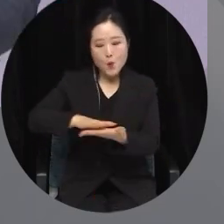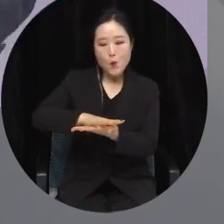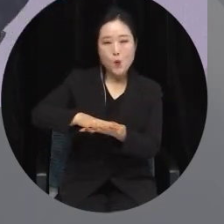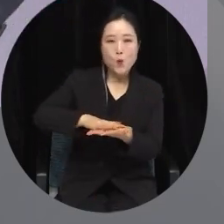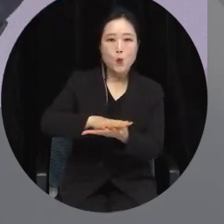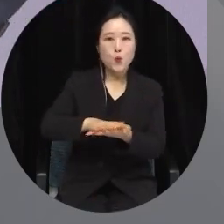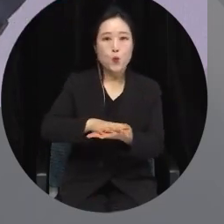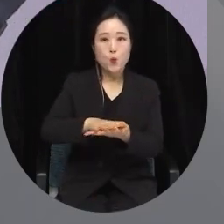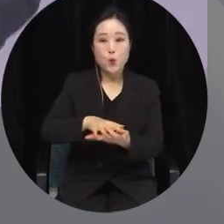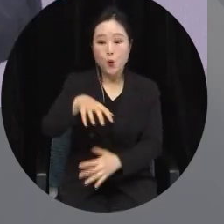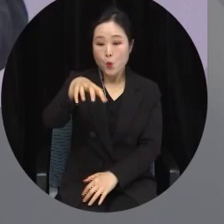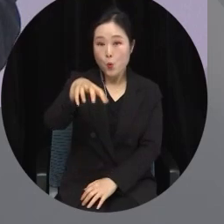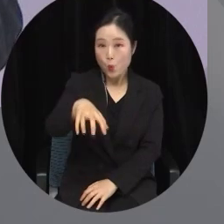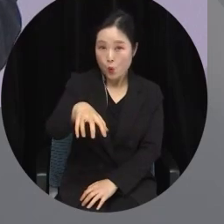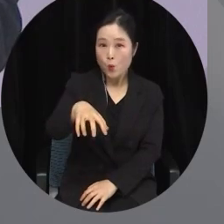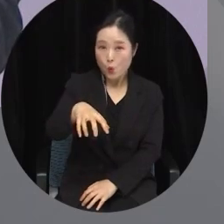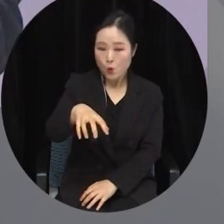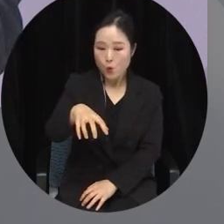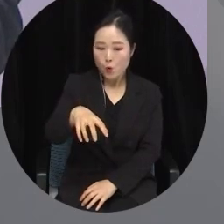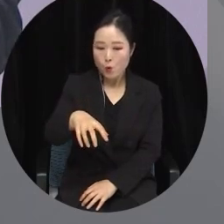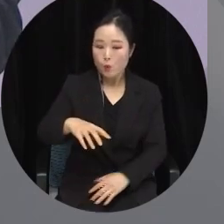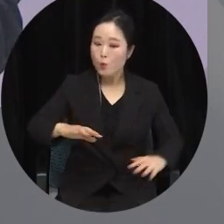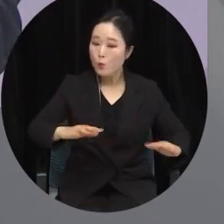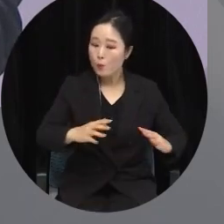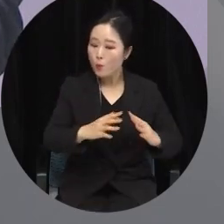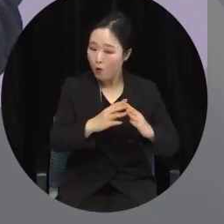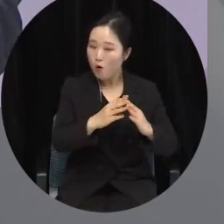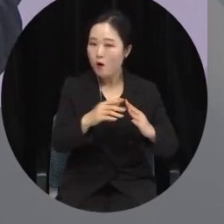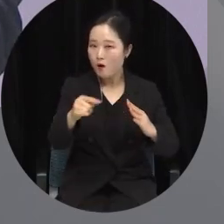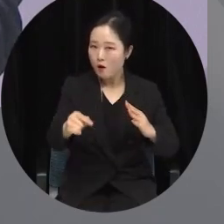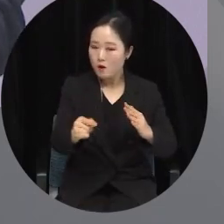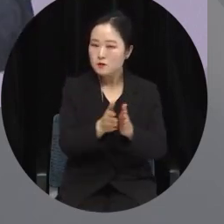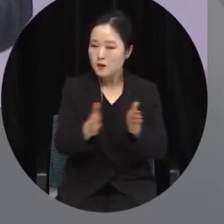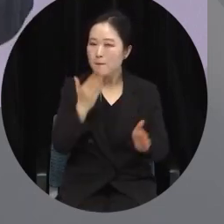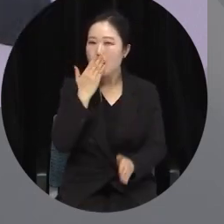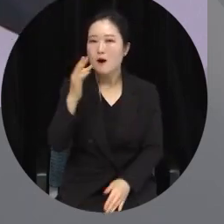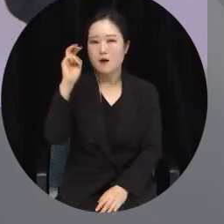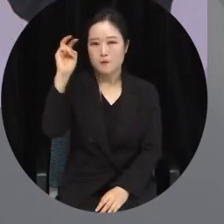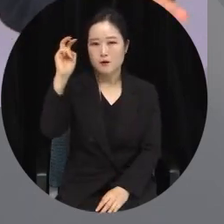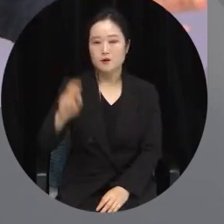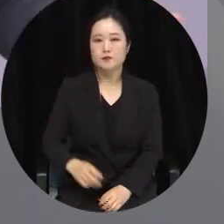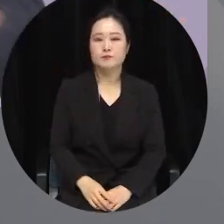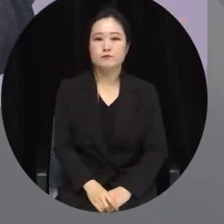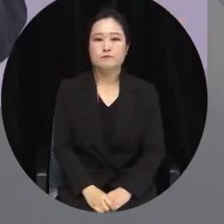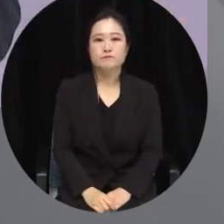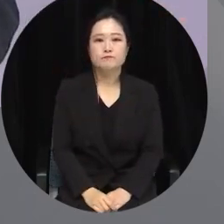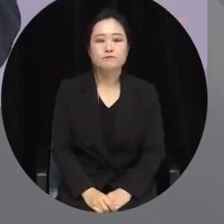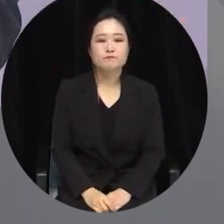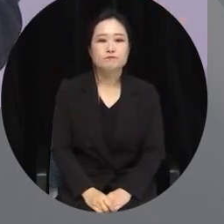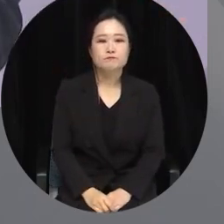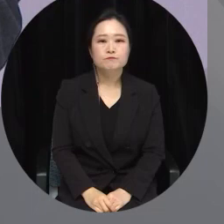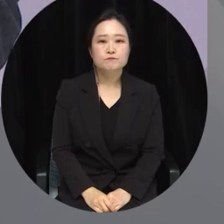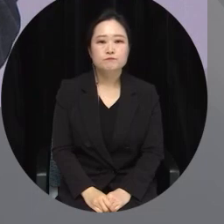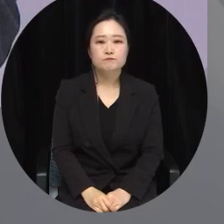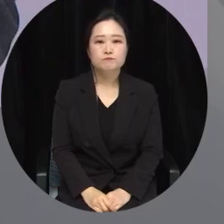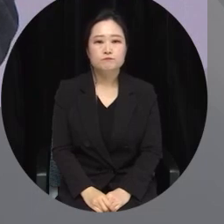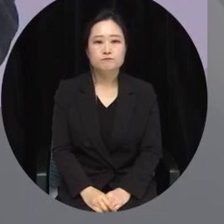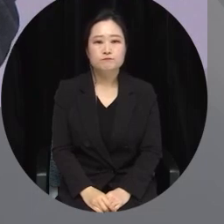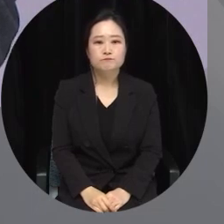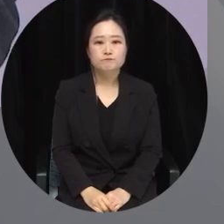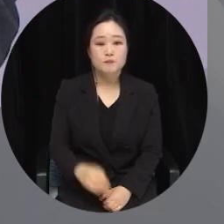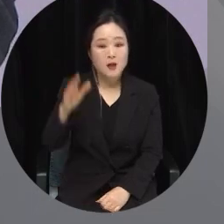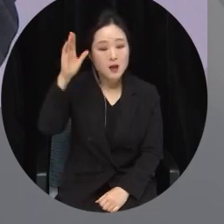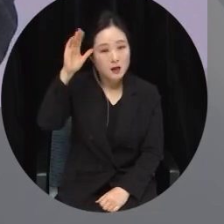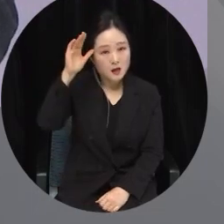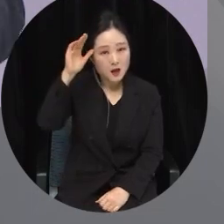그 집행이 아마 가시화될 거고요. 2차적으로는 상부공원에 반려견 놀이터가 추진된다